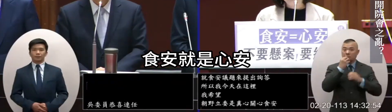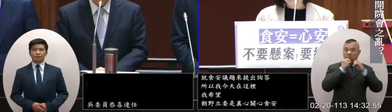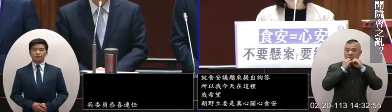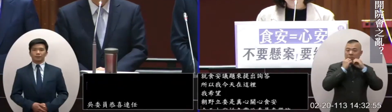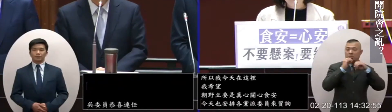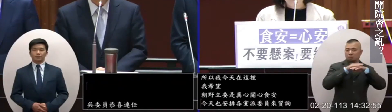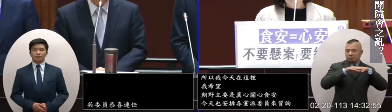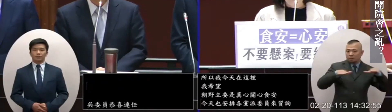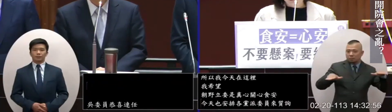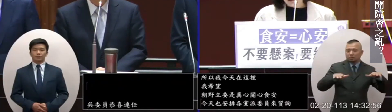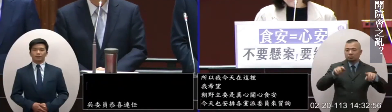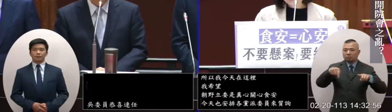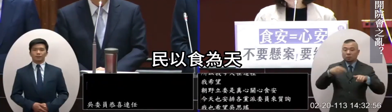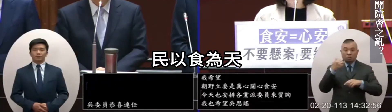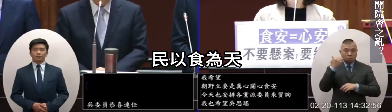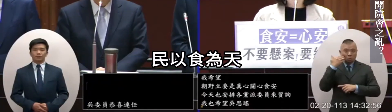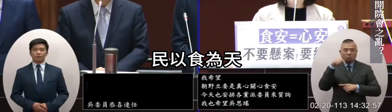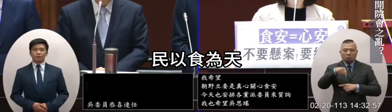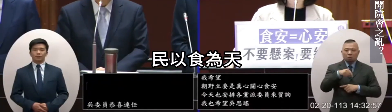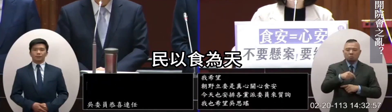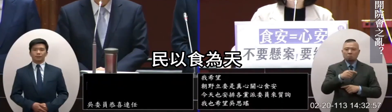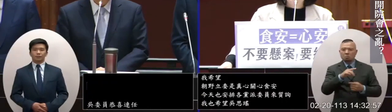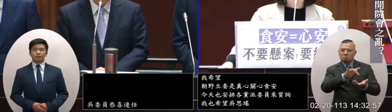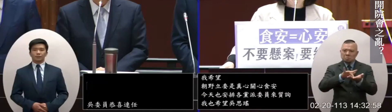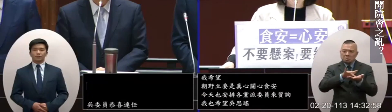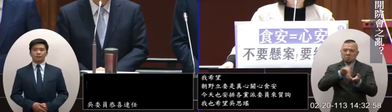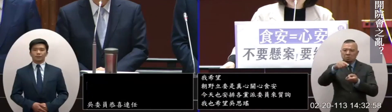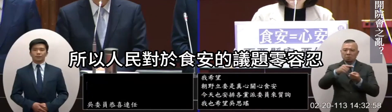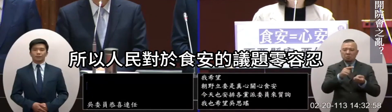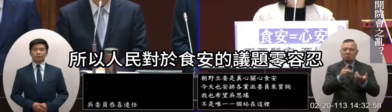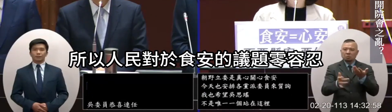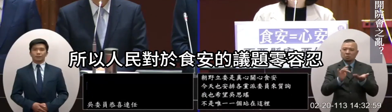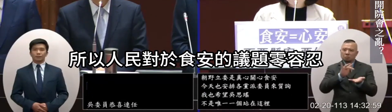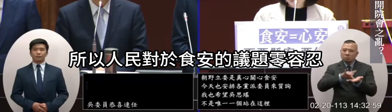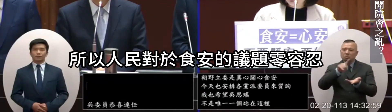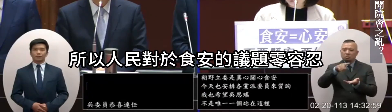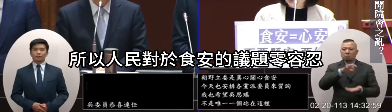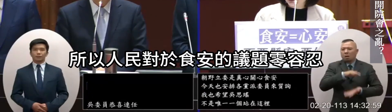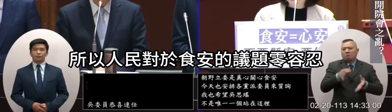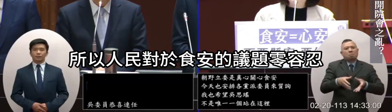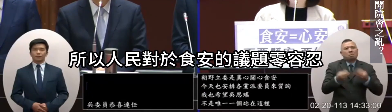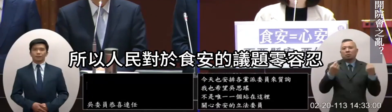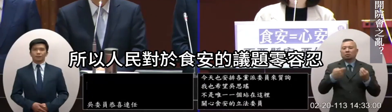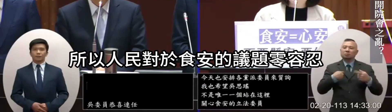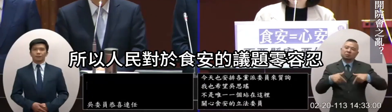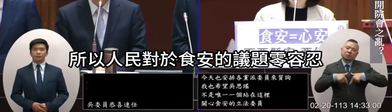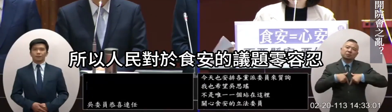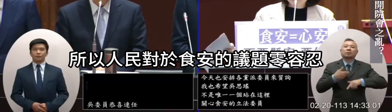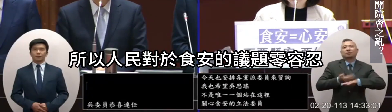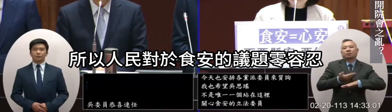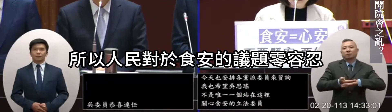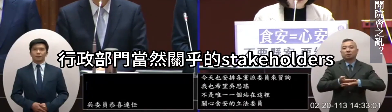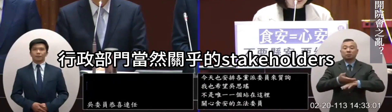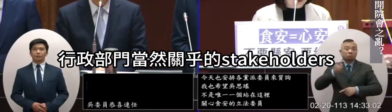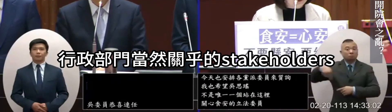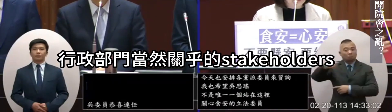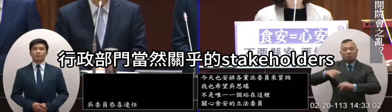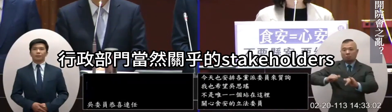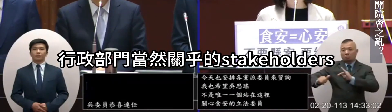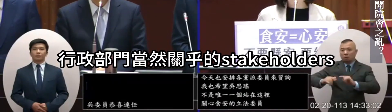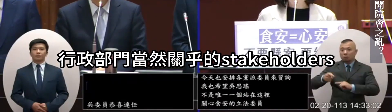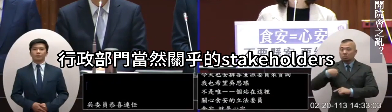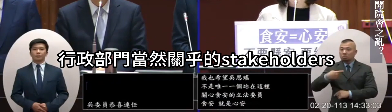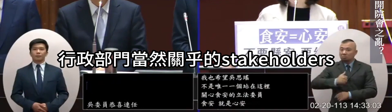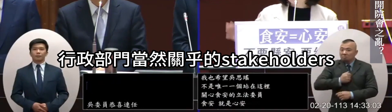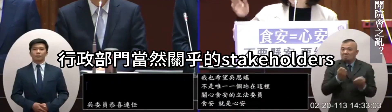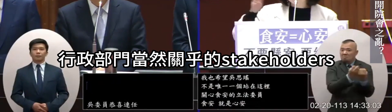安，民以食为天，所以人民对于食安的议题零容忍。行政部门